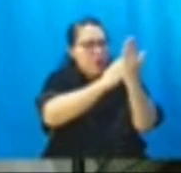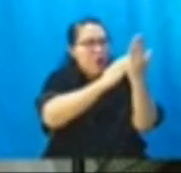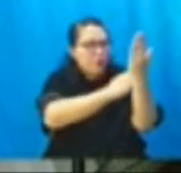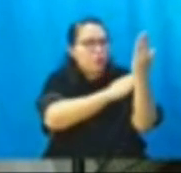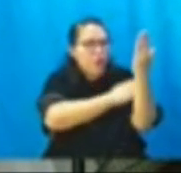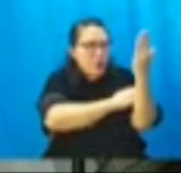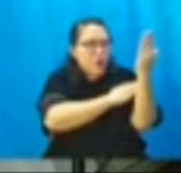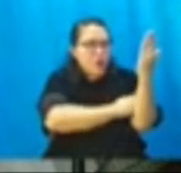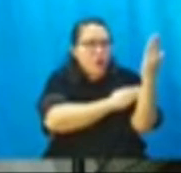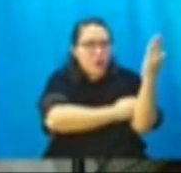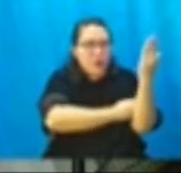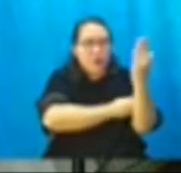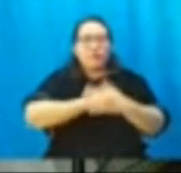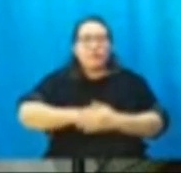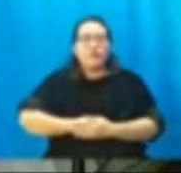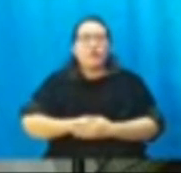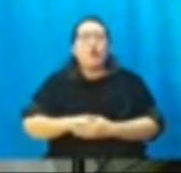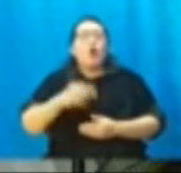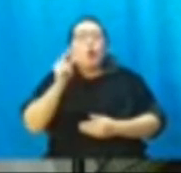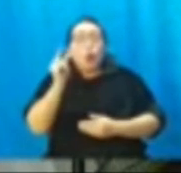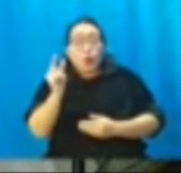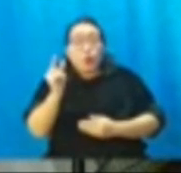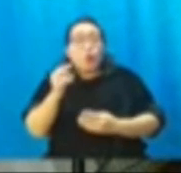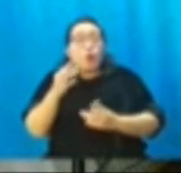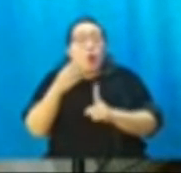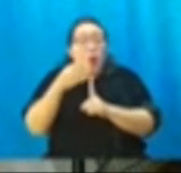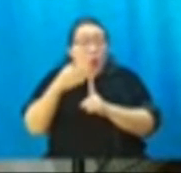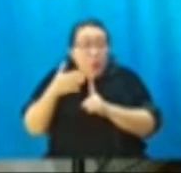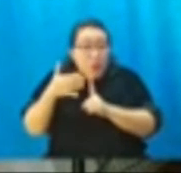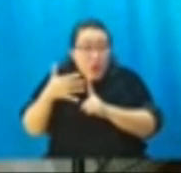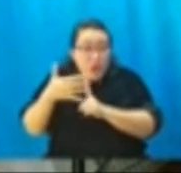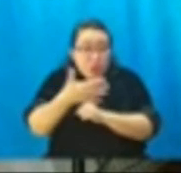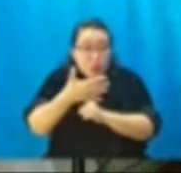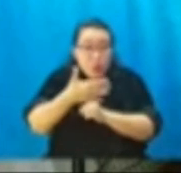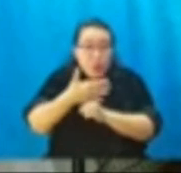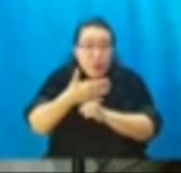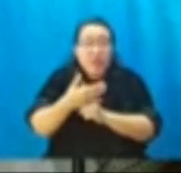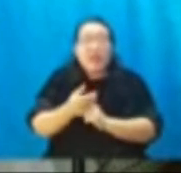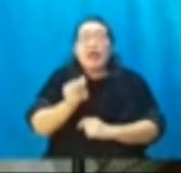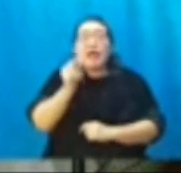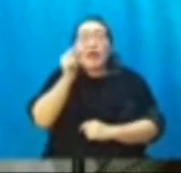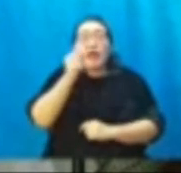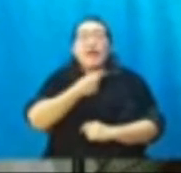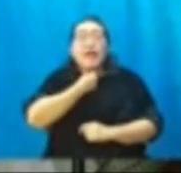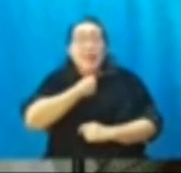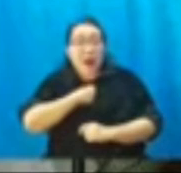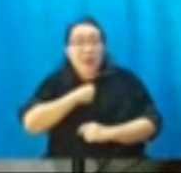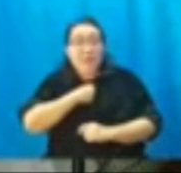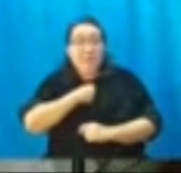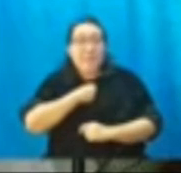melindungi para imam yang jumlahnya memang sangat terbatas hidup